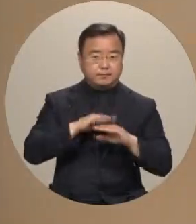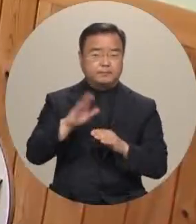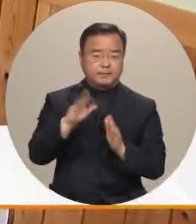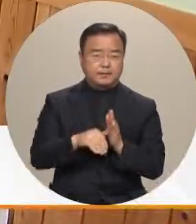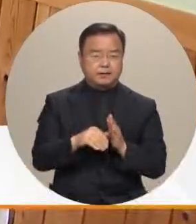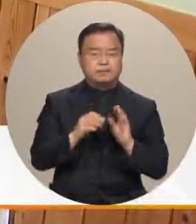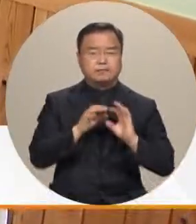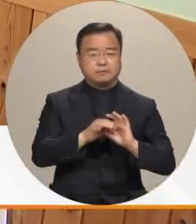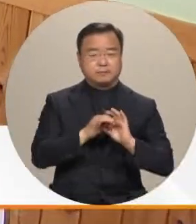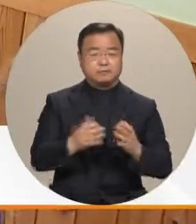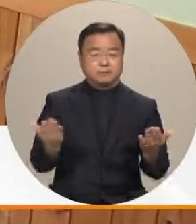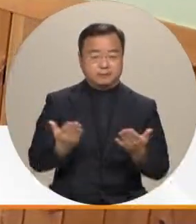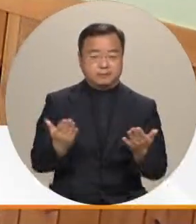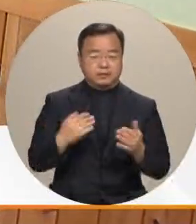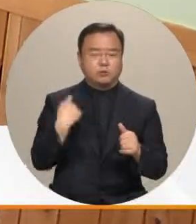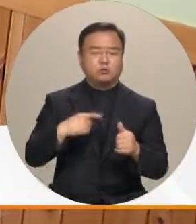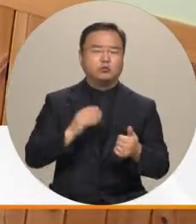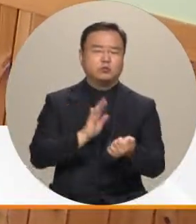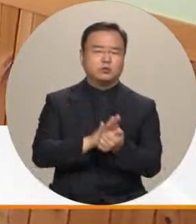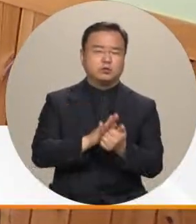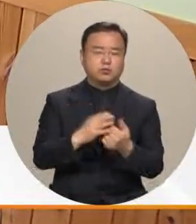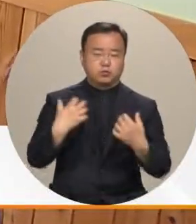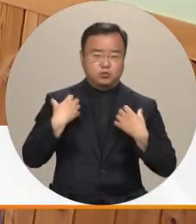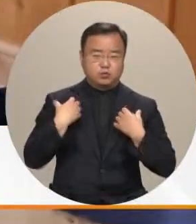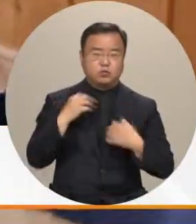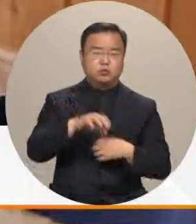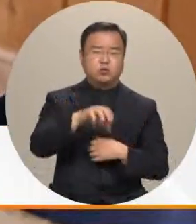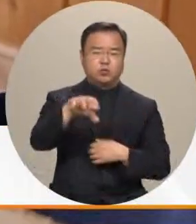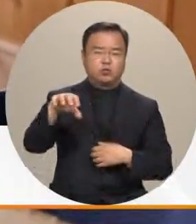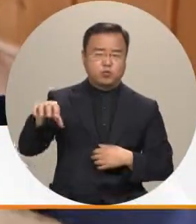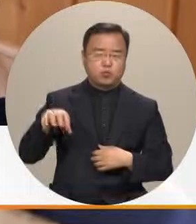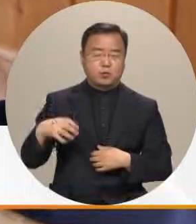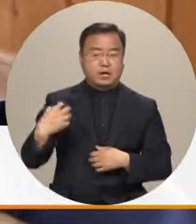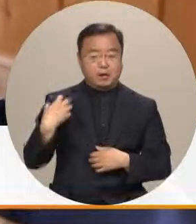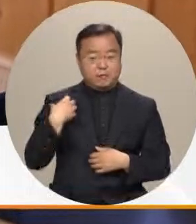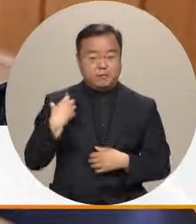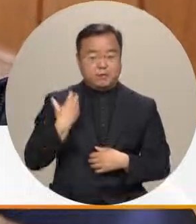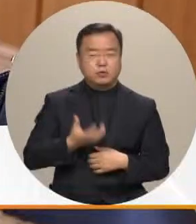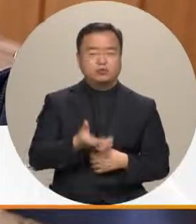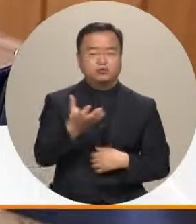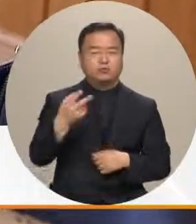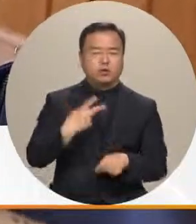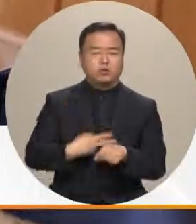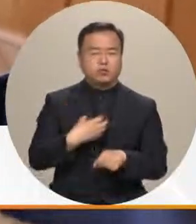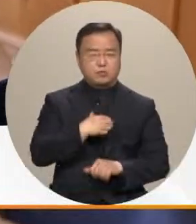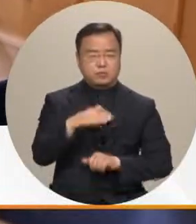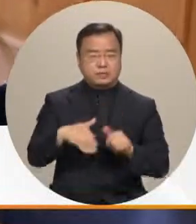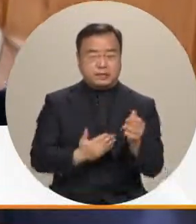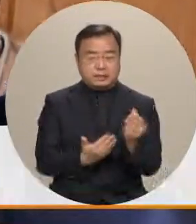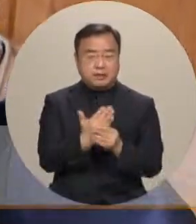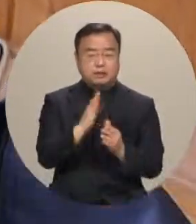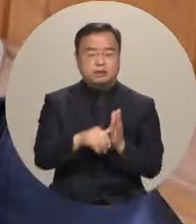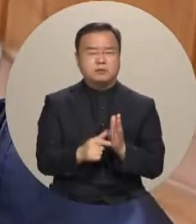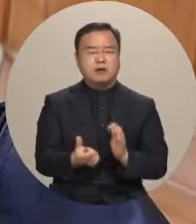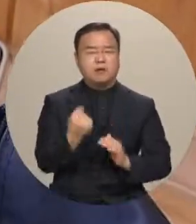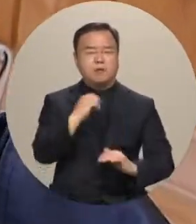문제는 교육지원청 소속으로 여러 학교를 맡는 순회 교사의 경우 위기 상황에 바로 개입하기가 쉽지 않다는